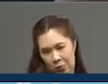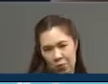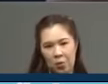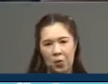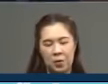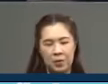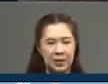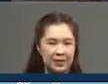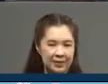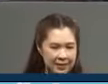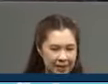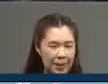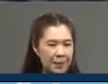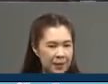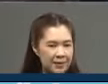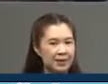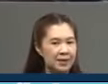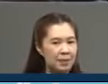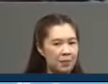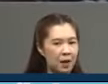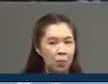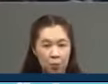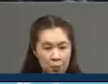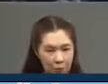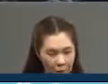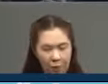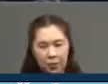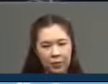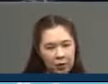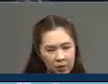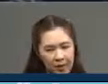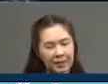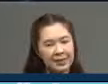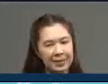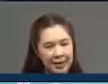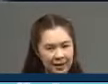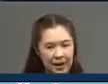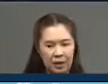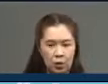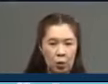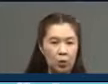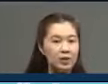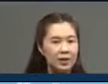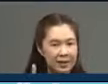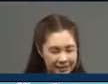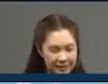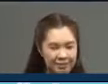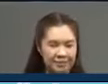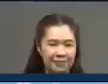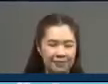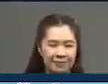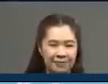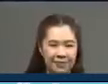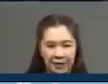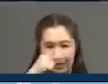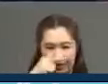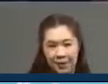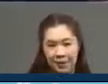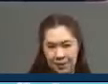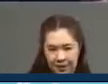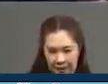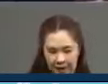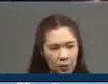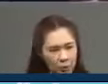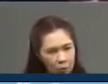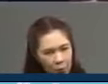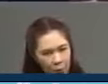และความร่วมมือเพื่อพัฒนาเศรษฐกิจระหว่างกันซึ่งมั่นใจว่าการที่ได้มาพูดคุยครั้งนี้จะทำให้ไทยได้ประโย